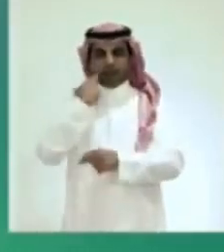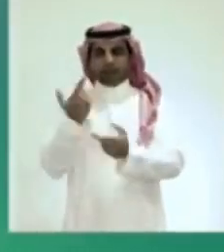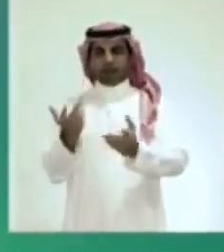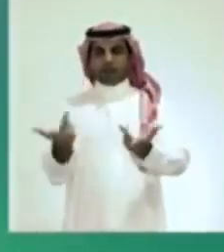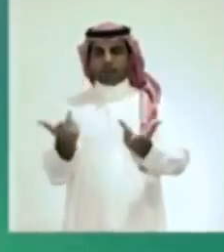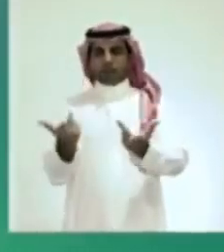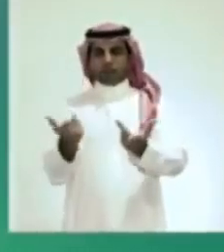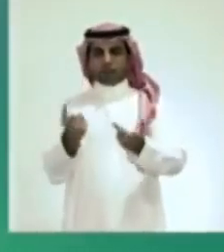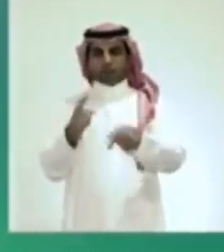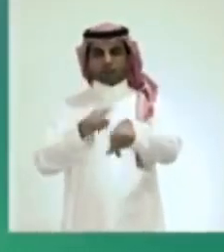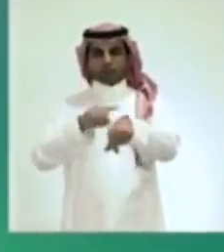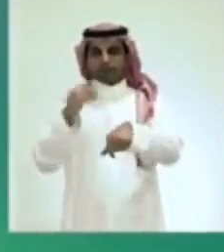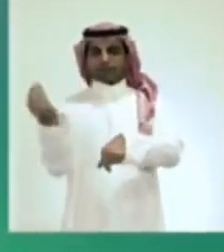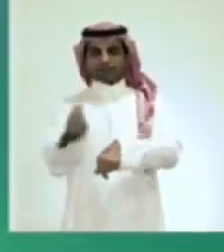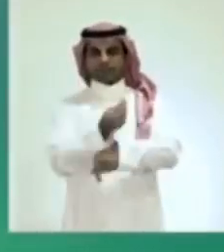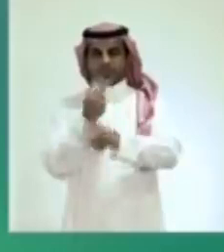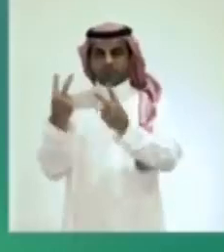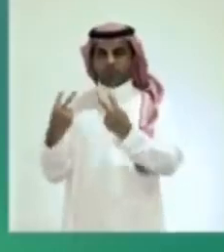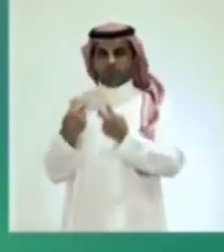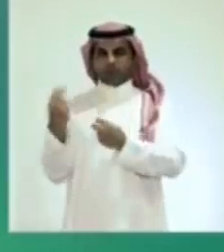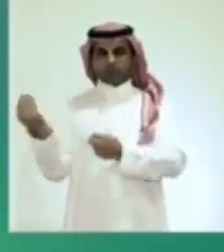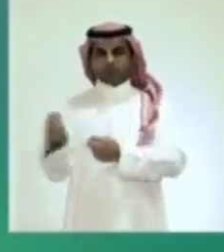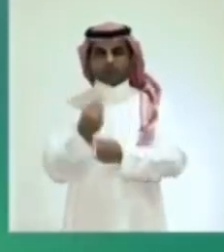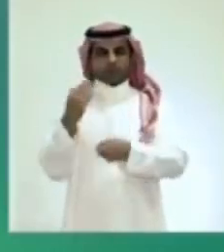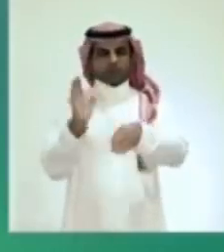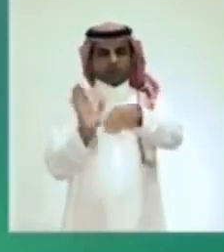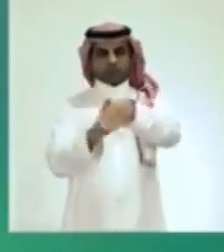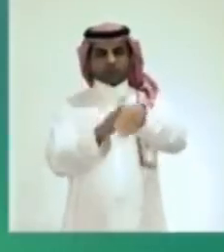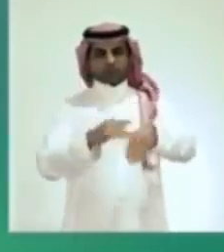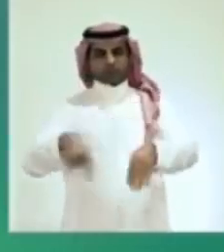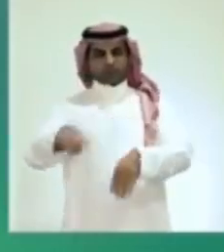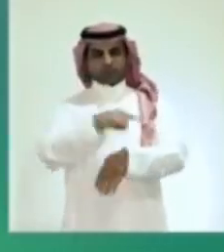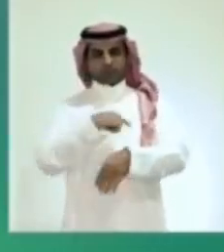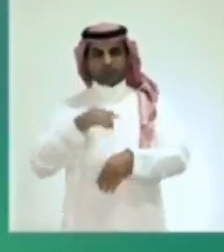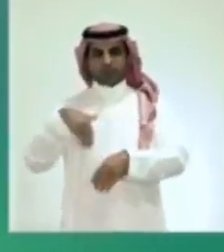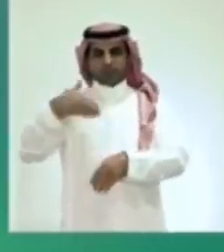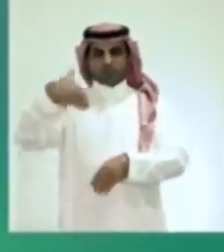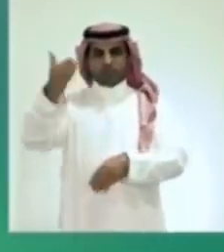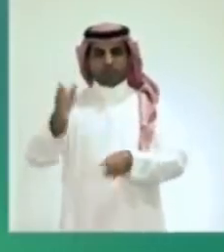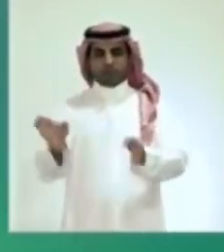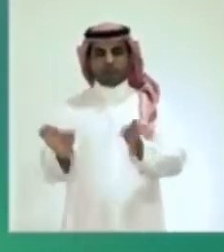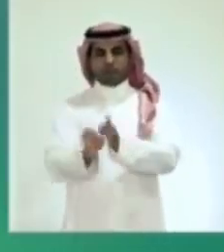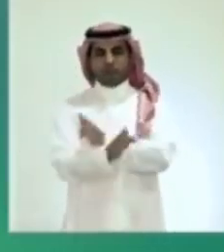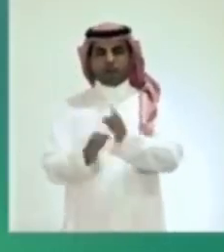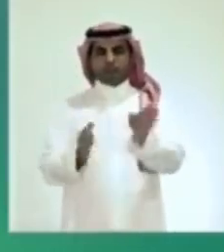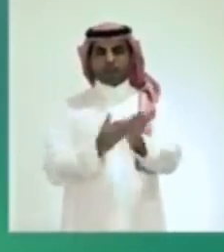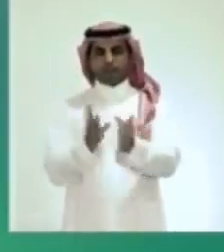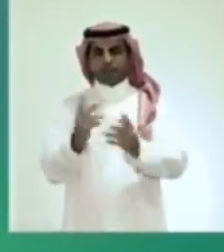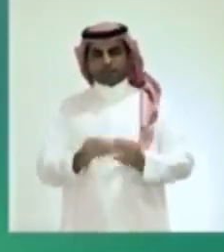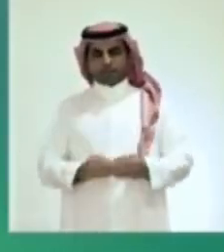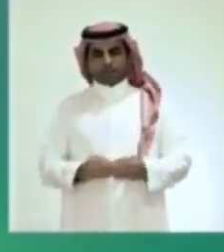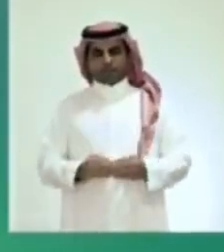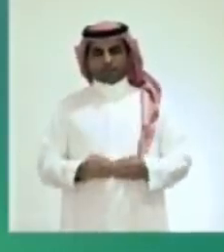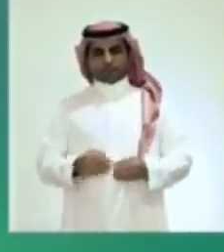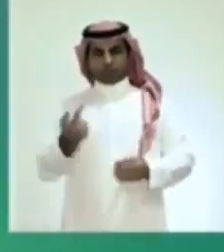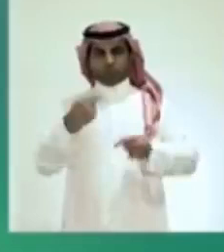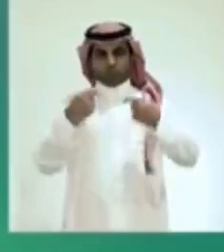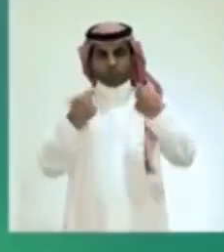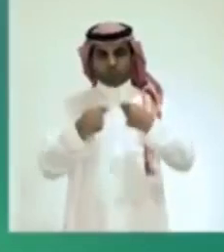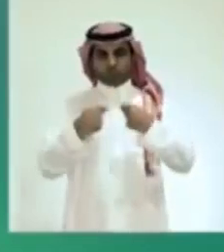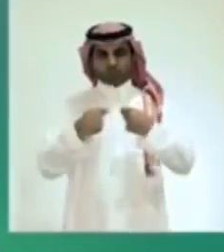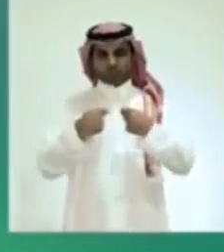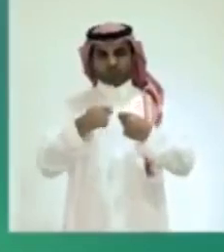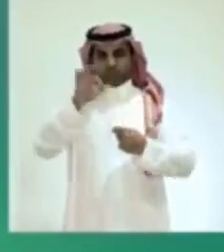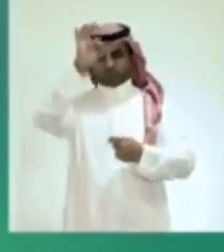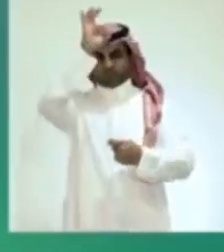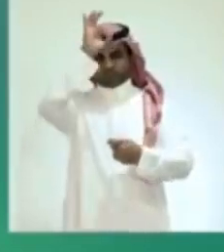بالتجول في ساعات المنع، ما هي رسالتك لهم ولمن ينوي أن يقوم بمخالفة الأنظمة والقوانين؟ وزارة الداخلية